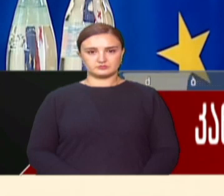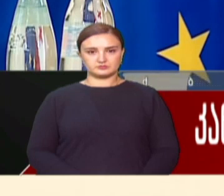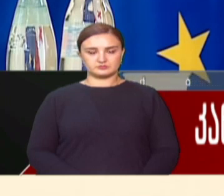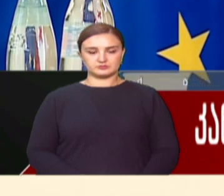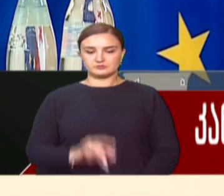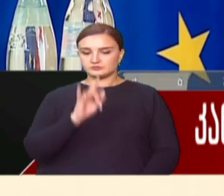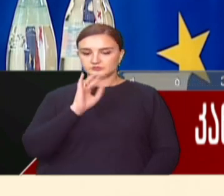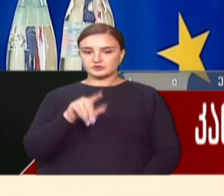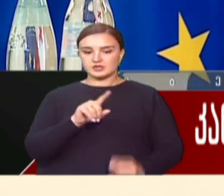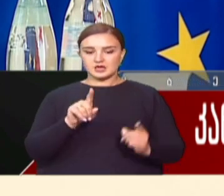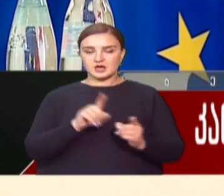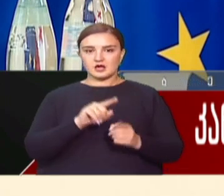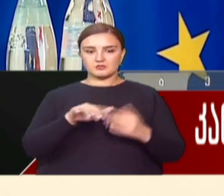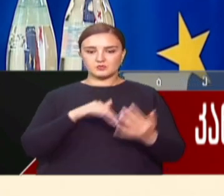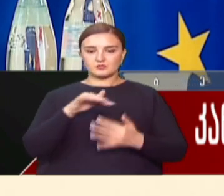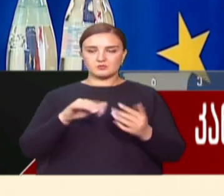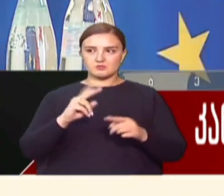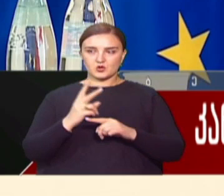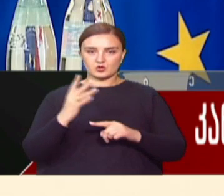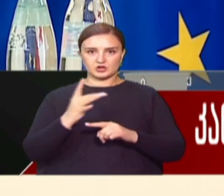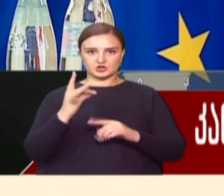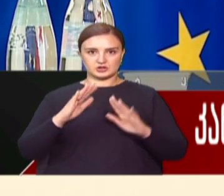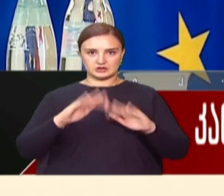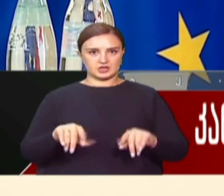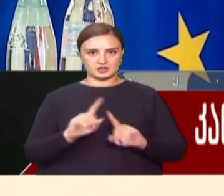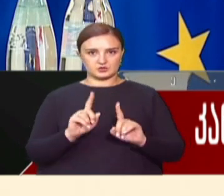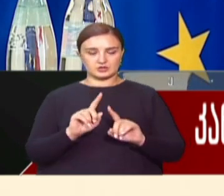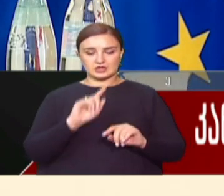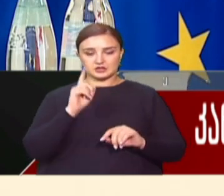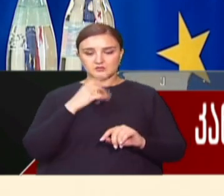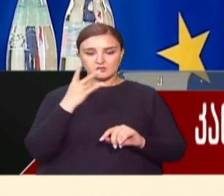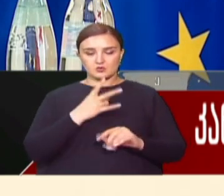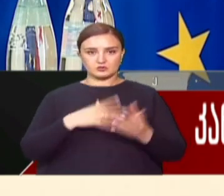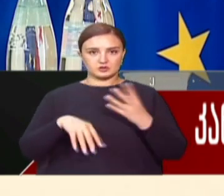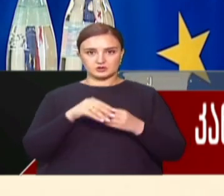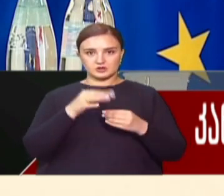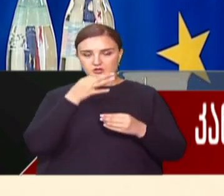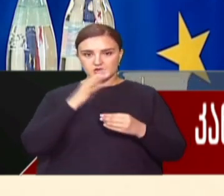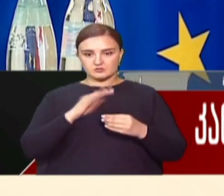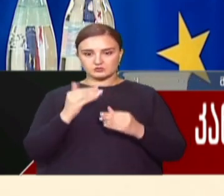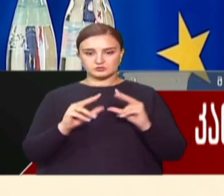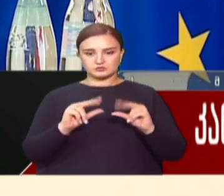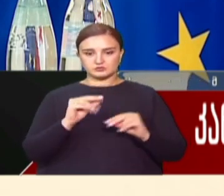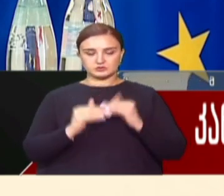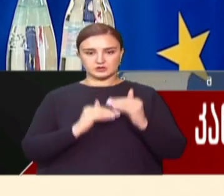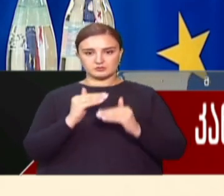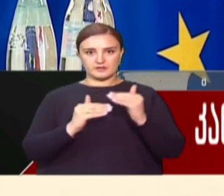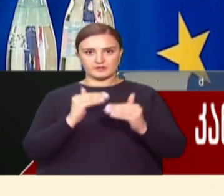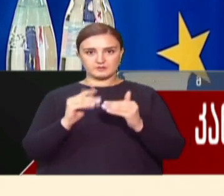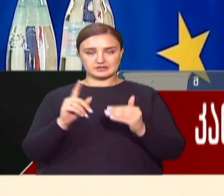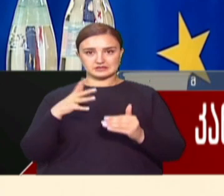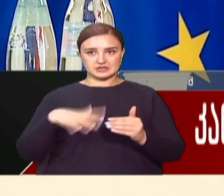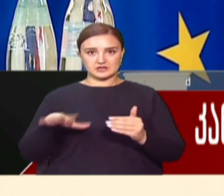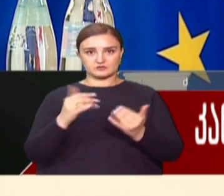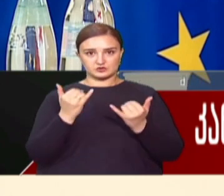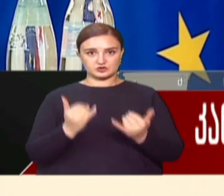დესტრუქციულმა ძალებმა კიდევ ერთხელ ხელმეორედ დაანგრიონ ჩვენი ქვეყანა. მათ რა თქმა უნდა არ მოსუნთ ის წარმატებები და ის კეთილდღეობა, რომელიც დღეს ქვეყანაში